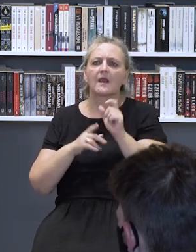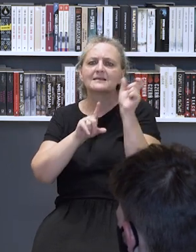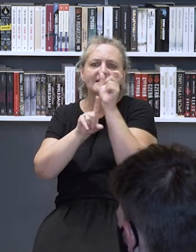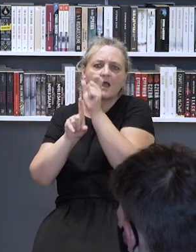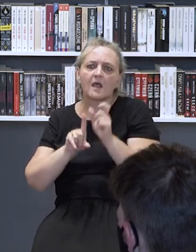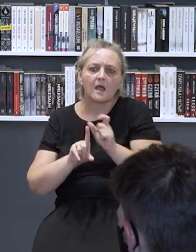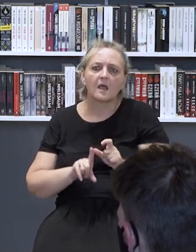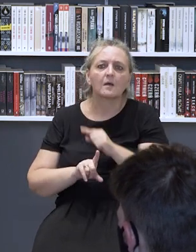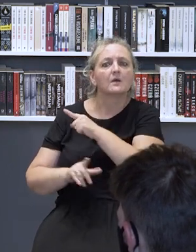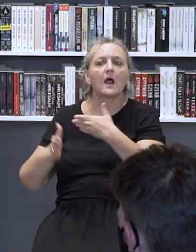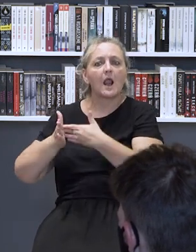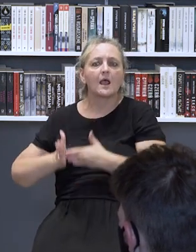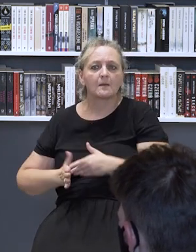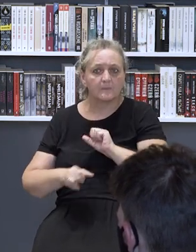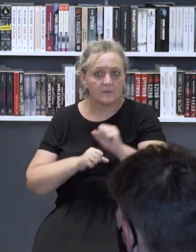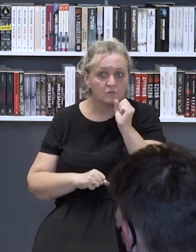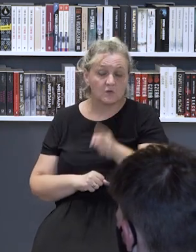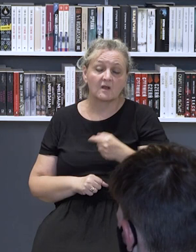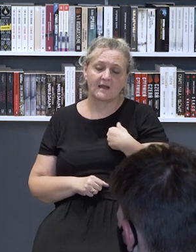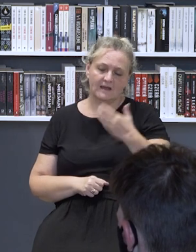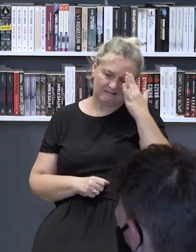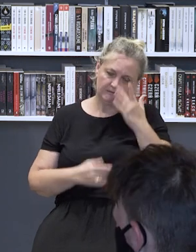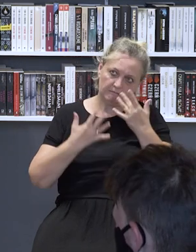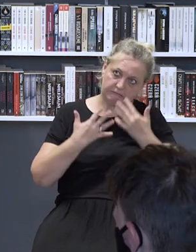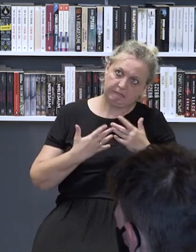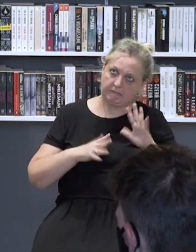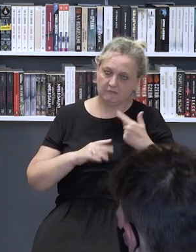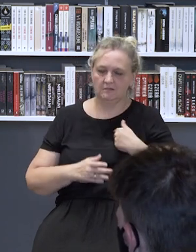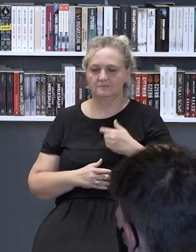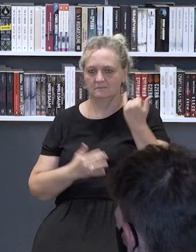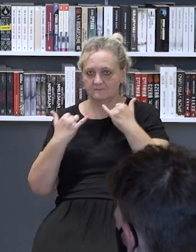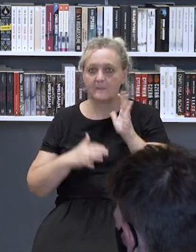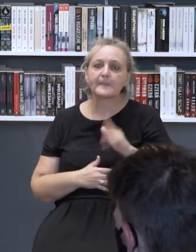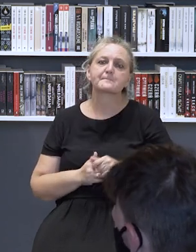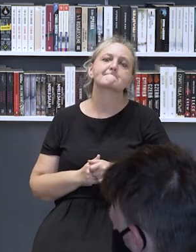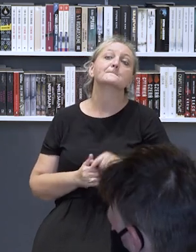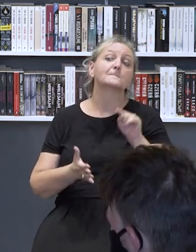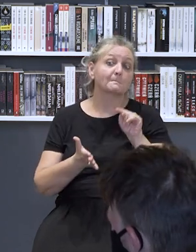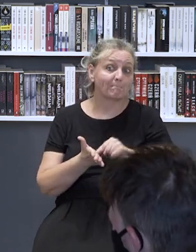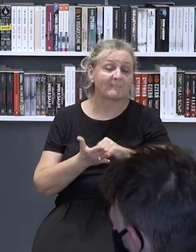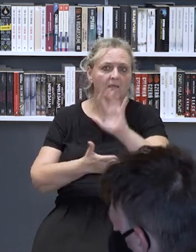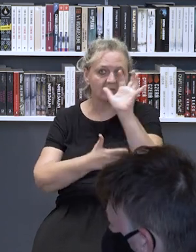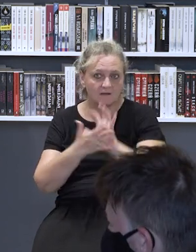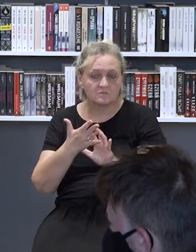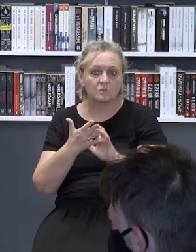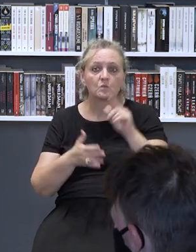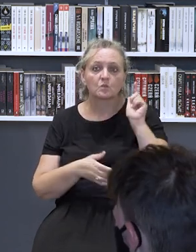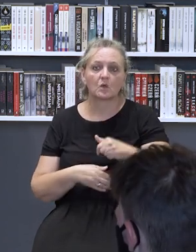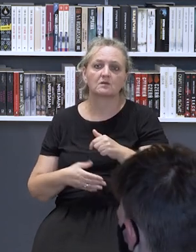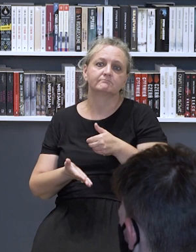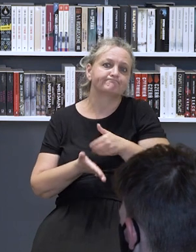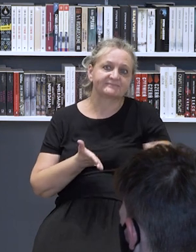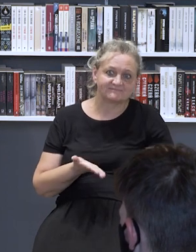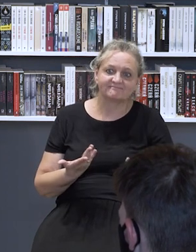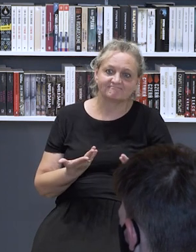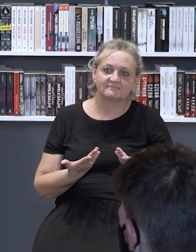tak oprócz tego, że człowiek umie czasem pisać, to nie umie liczyć. Zdarza się tak. I ten tekst musiał zostać